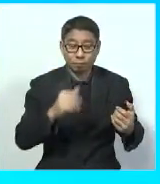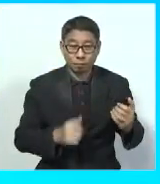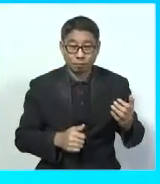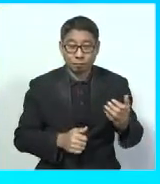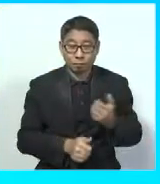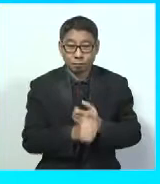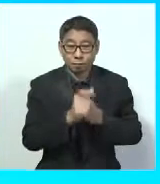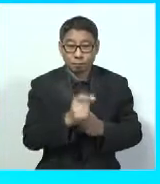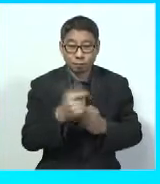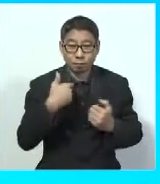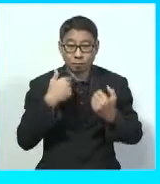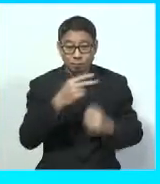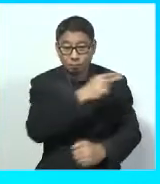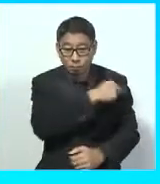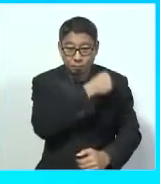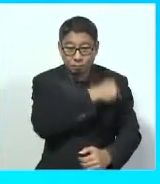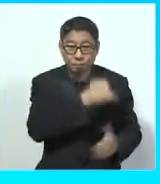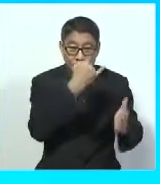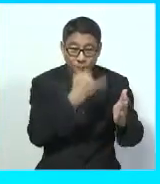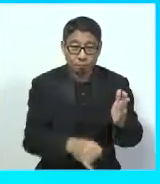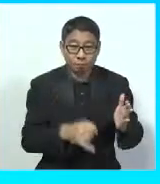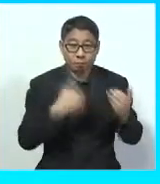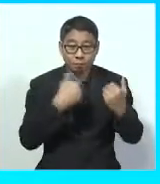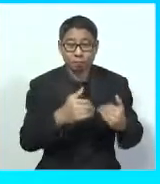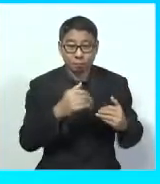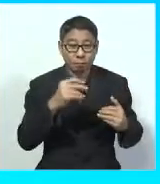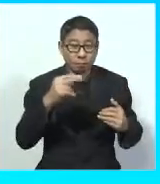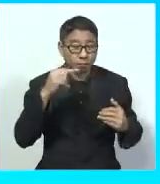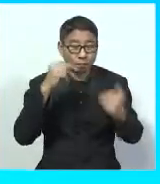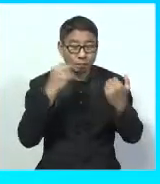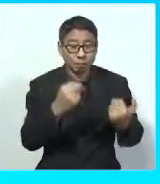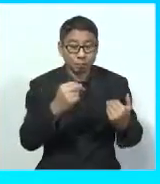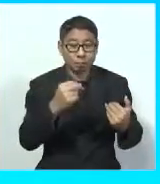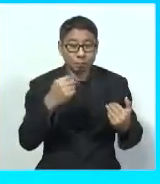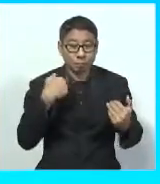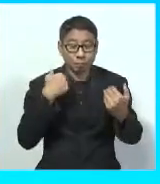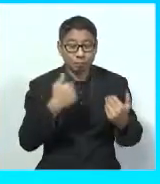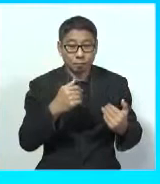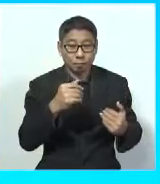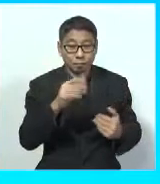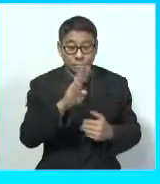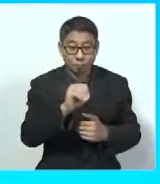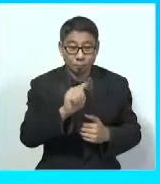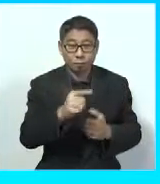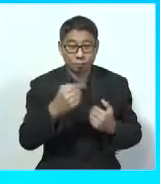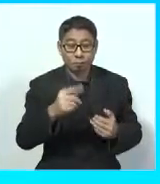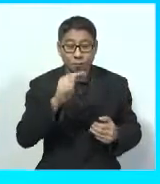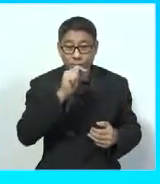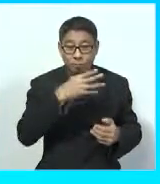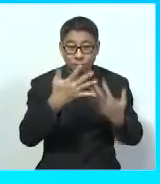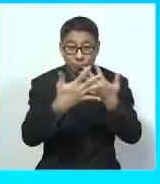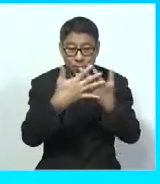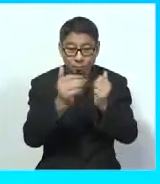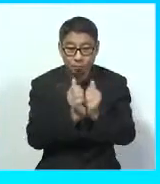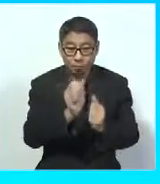ขึ้นหากเข้าข่ายโรงพยาบาลผิดจริงตามพระราชบัญญัติสถานพยาบาลพุทธศักราช2541จะมีโทษจำคุกนะ